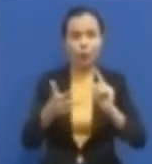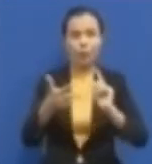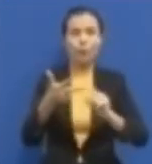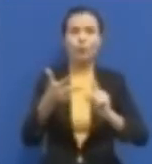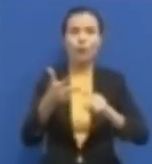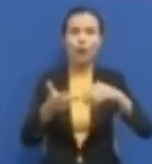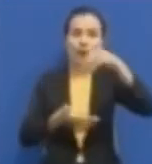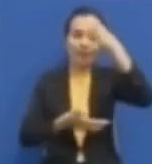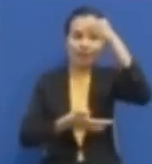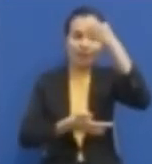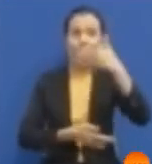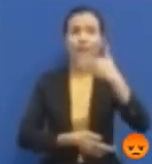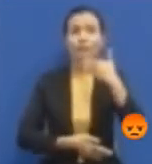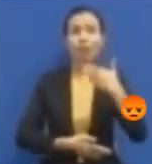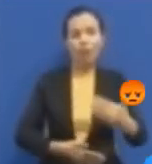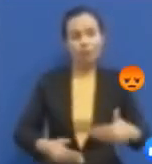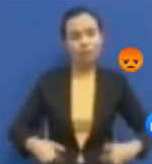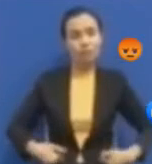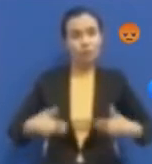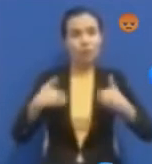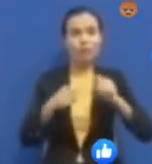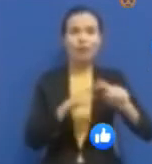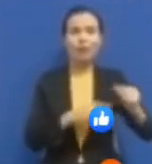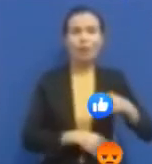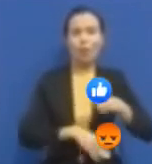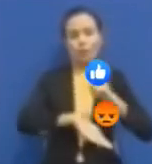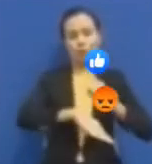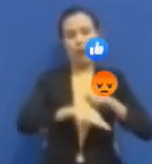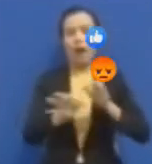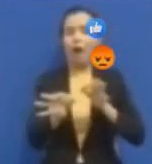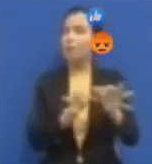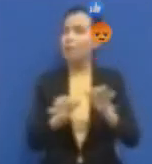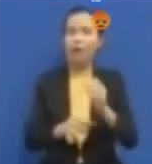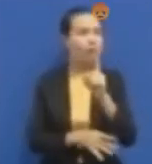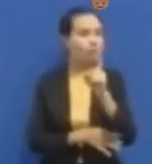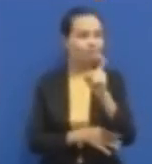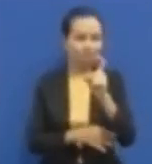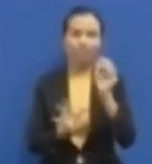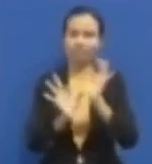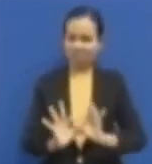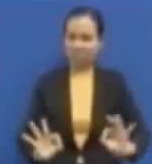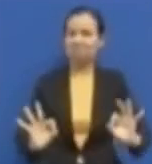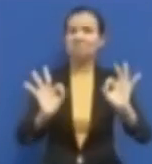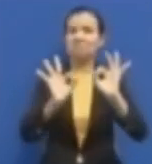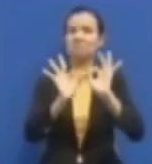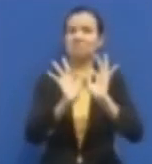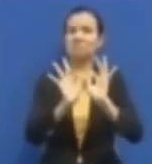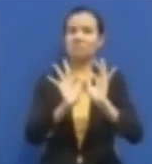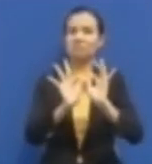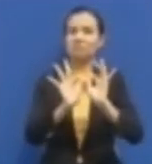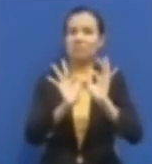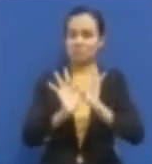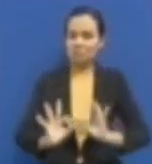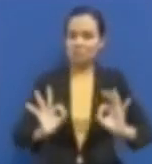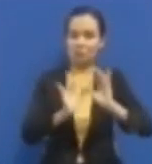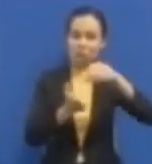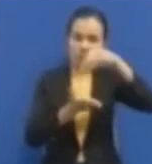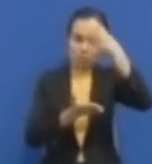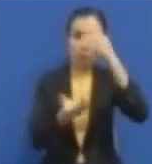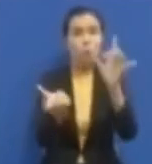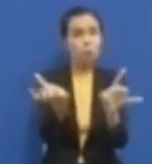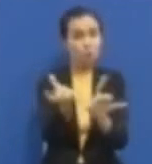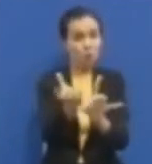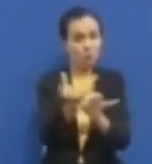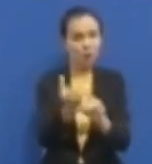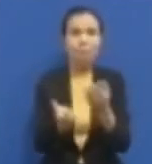าตลอดชีวิตซึ่งผมไม่มีเวลาที่จะอธิบายในคอนเซปต์เหล่านี้นี่เป็นหัวใจที่ทำให้การศึกษาของเราไม่มีคุณภาพเพราะฉะนั้น